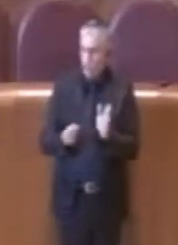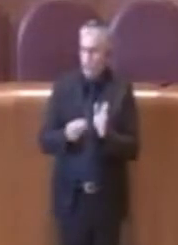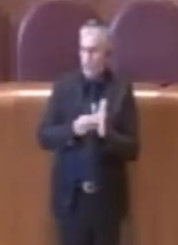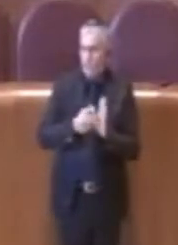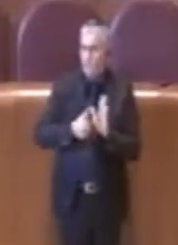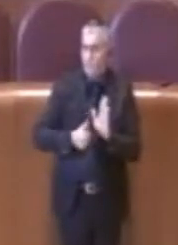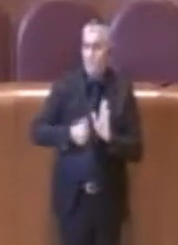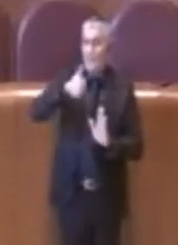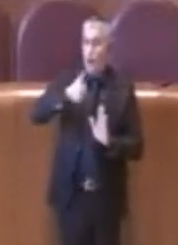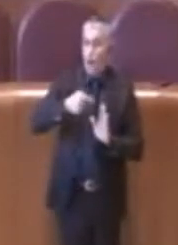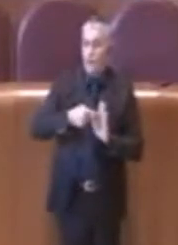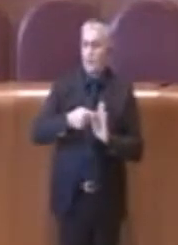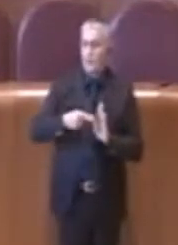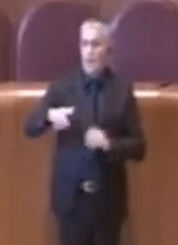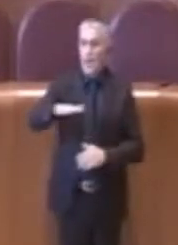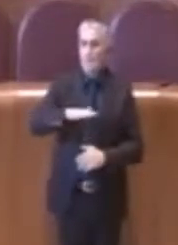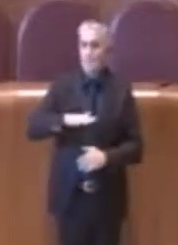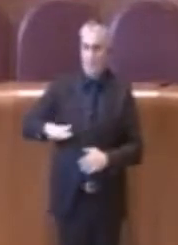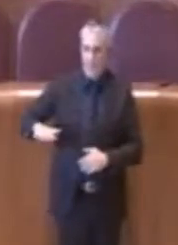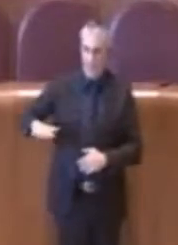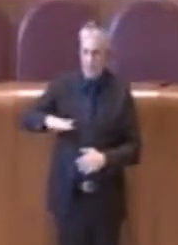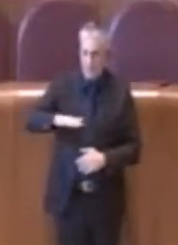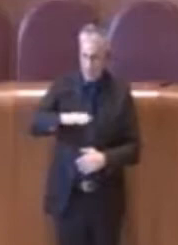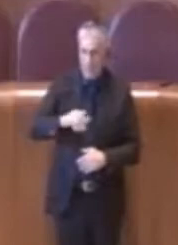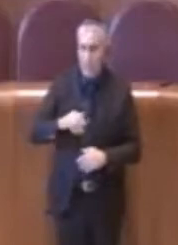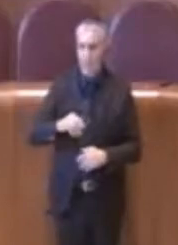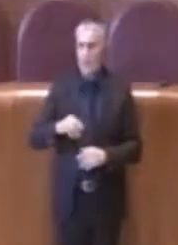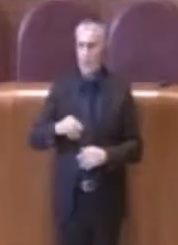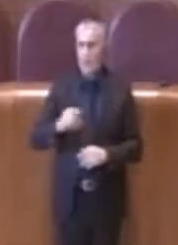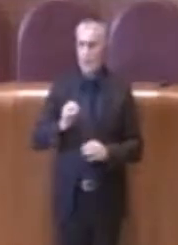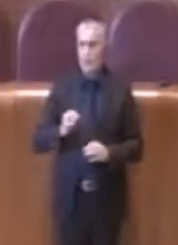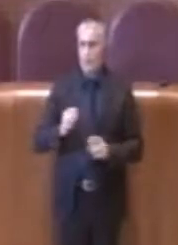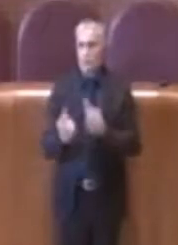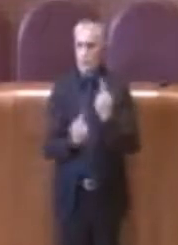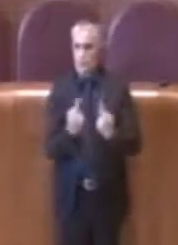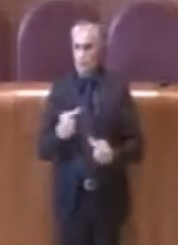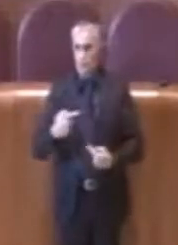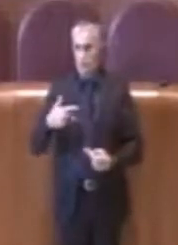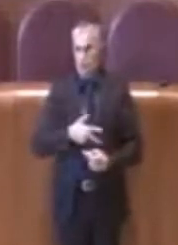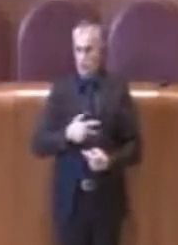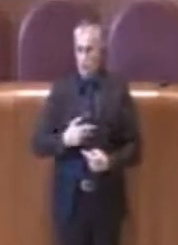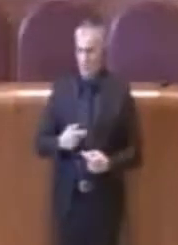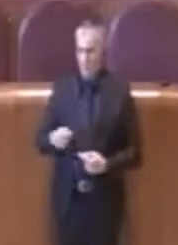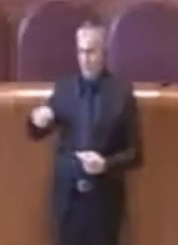all'ambiente e all'ambito sociale. Grazie Presidente.